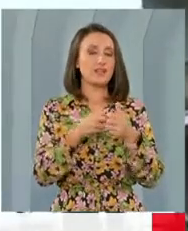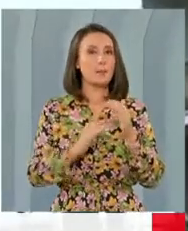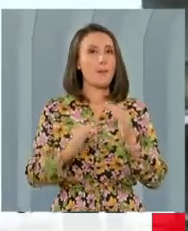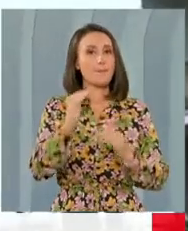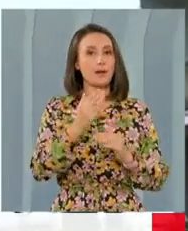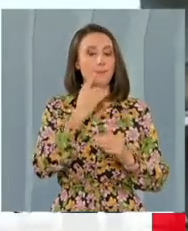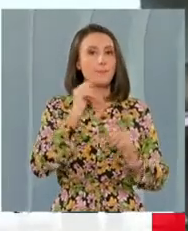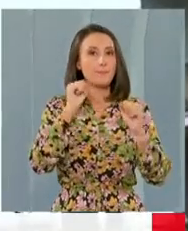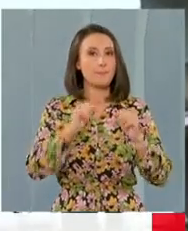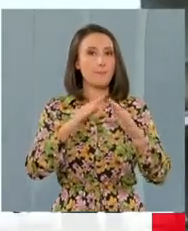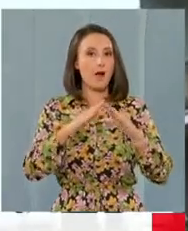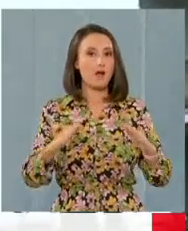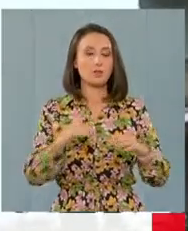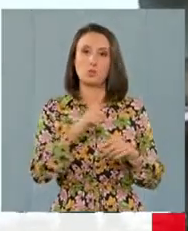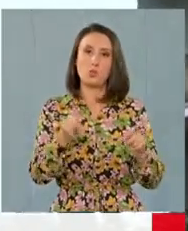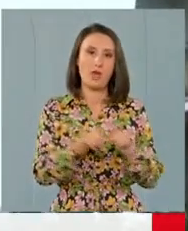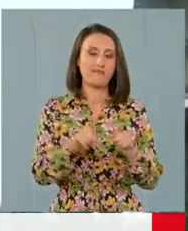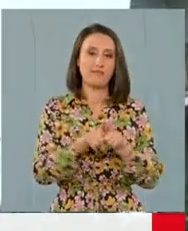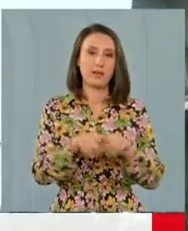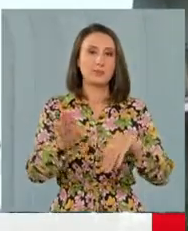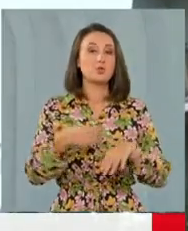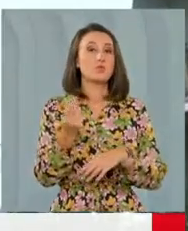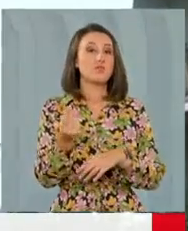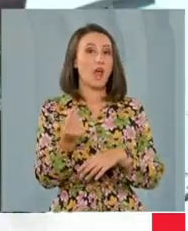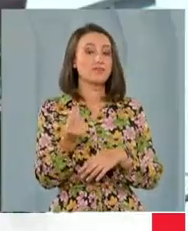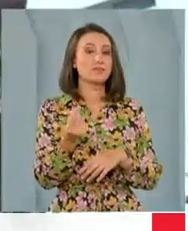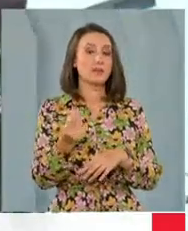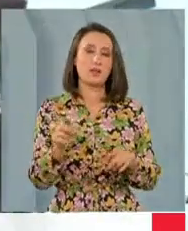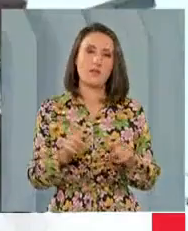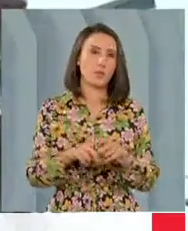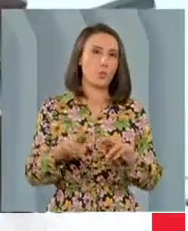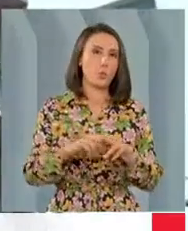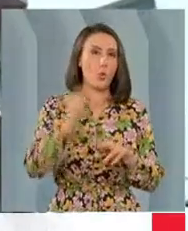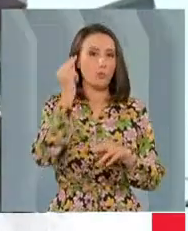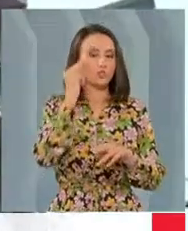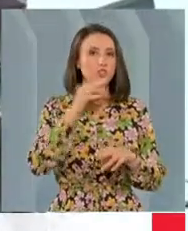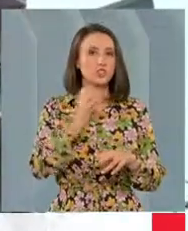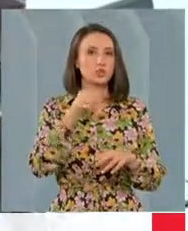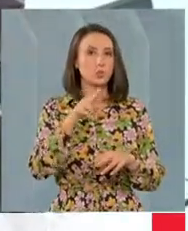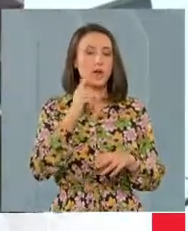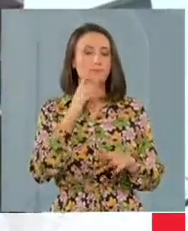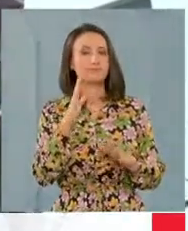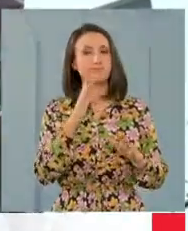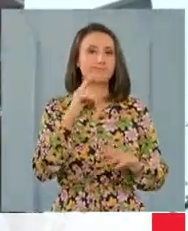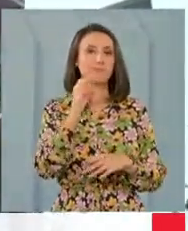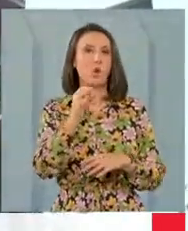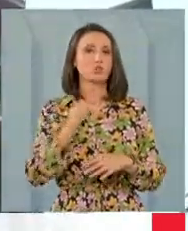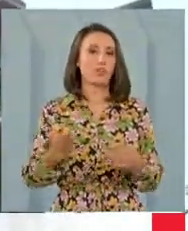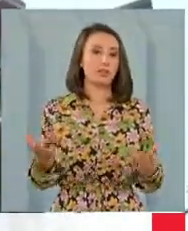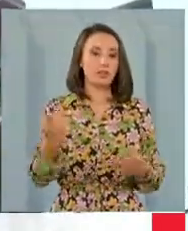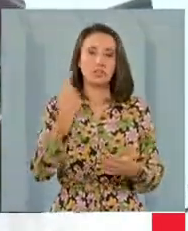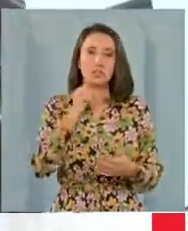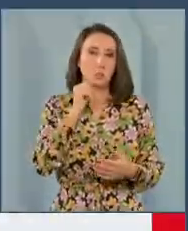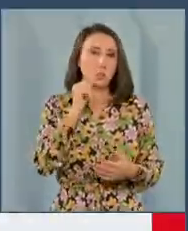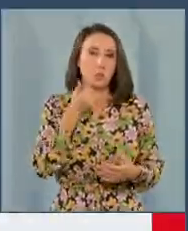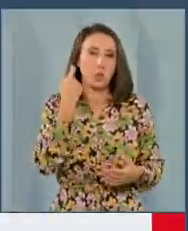pe proprietăți. Nu același elan l-a avut ministrul finanțelor. În stilul caracteristic, Adrian Căciu ne-a amețit cu procente pe care nici el